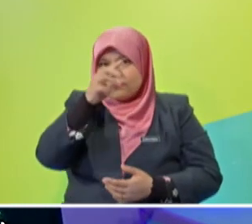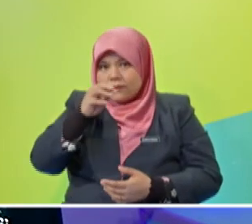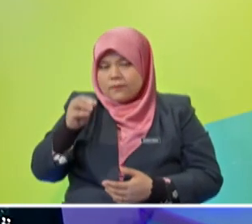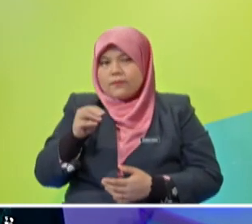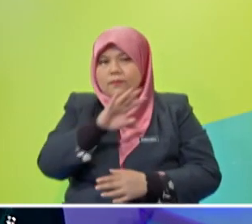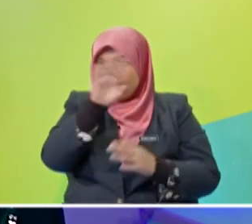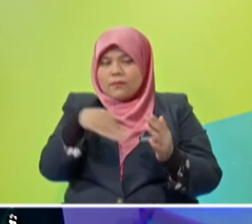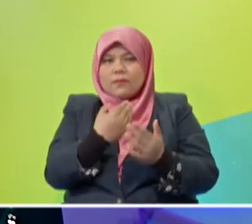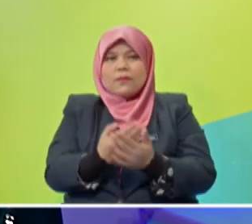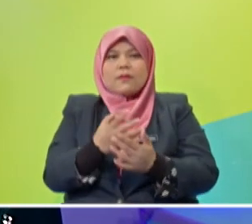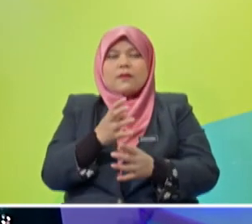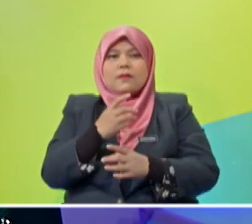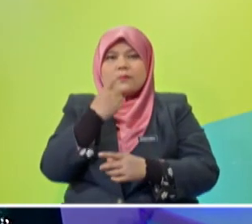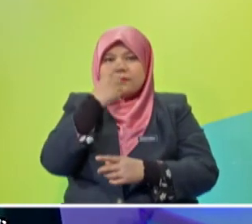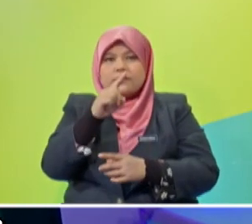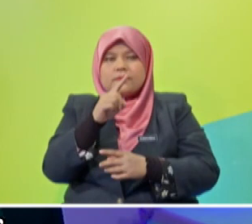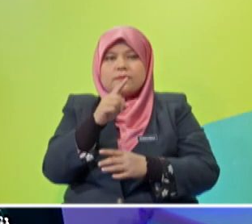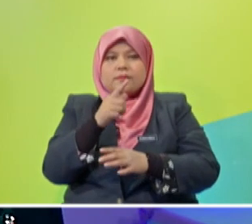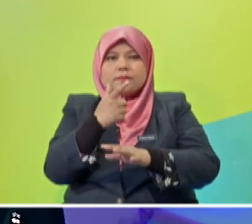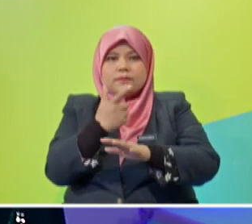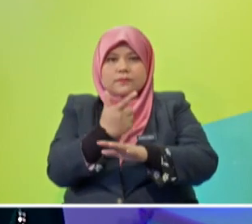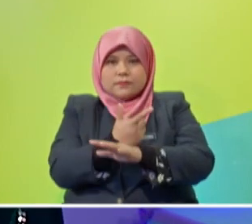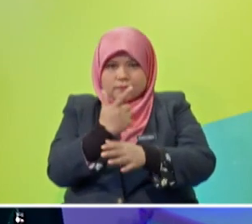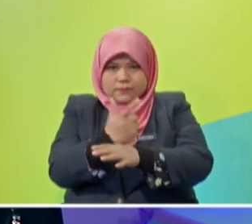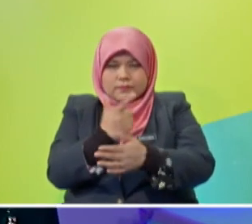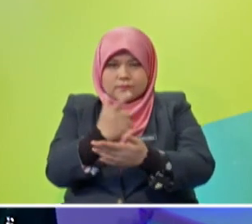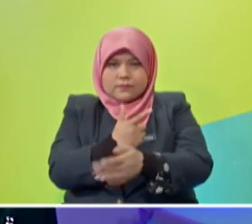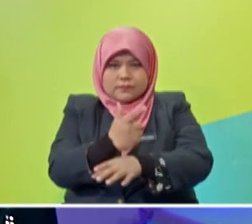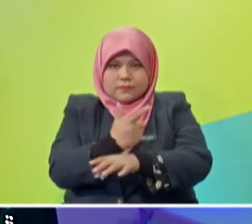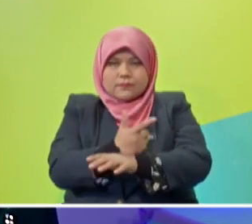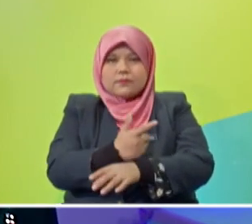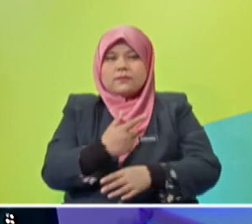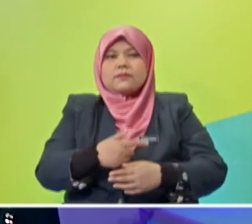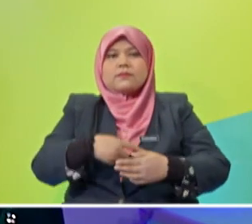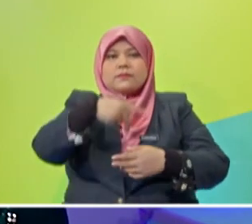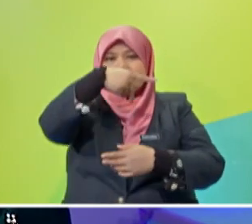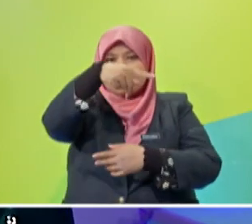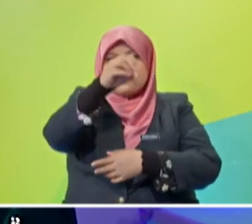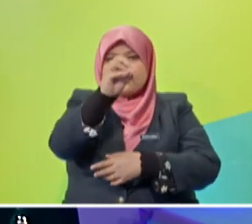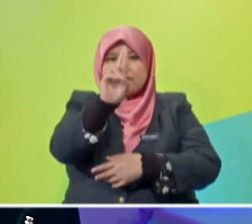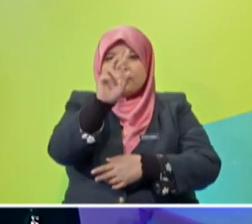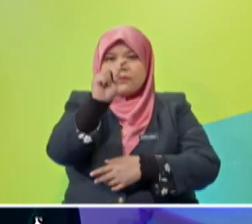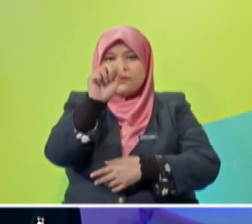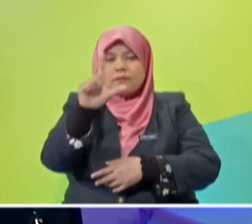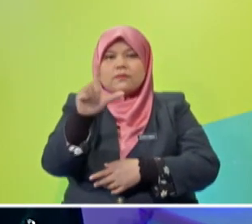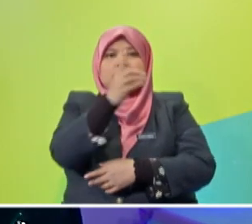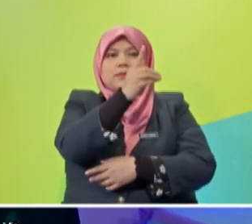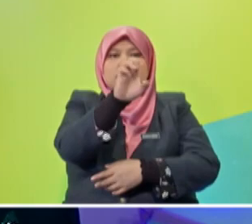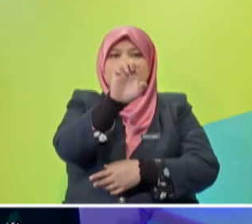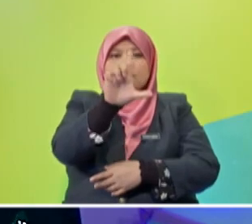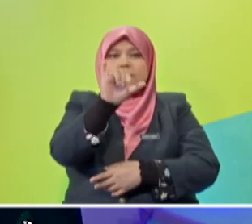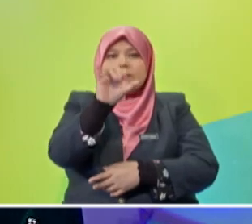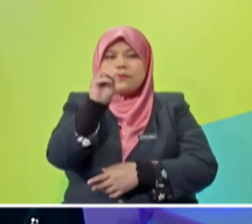ini, murid-murid dapat mengakses laman portal Delima di laman web sumberku Delima.